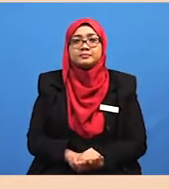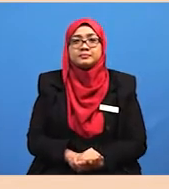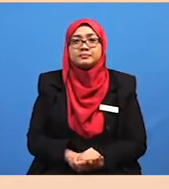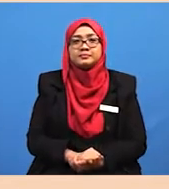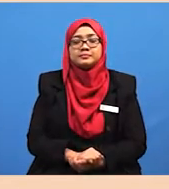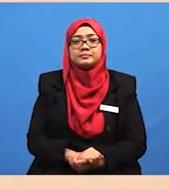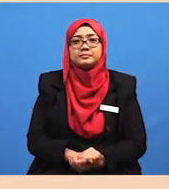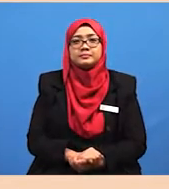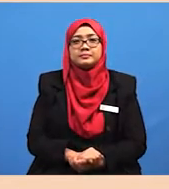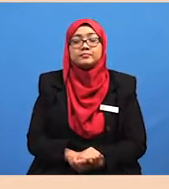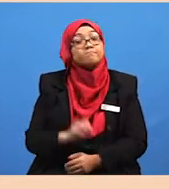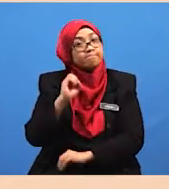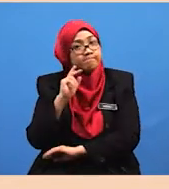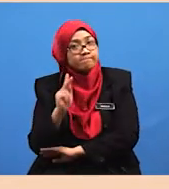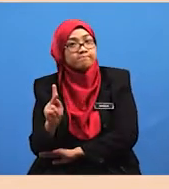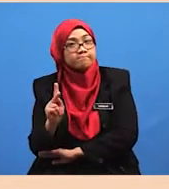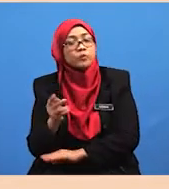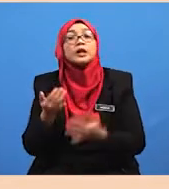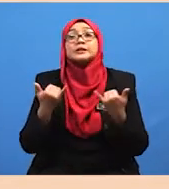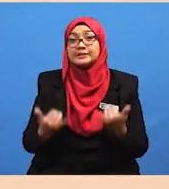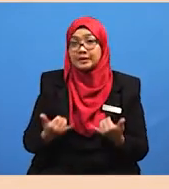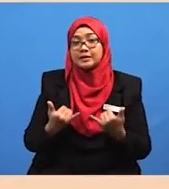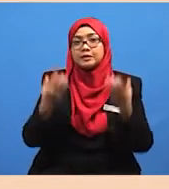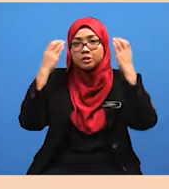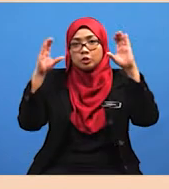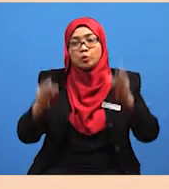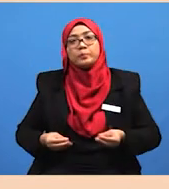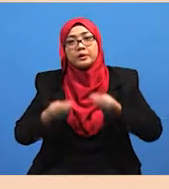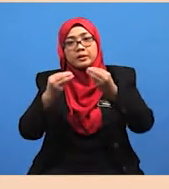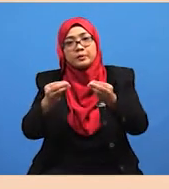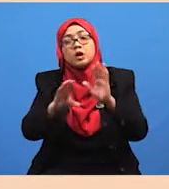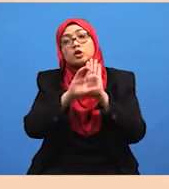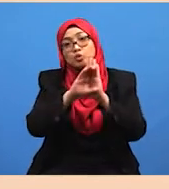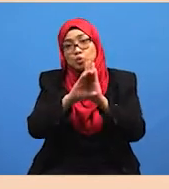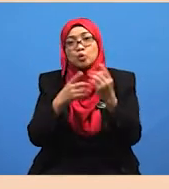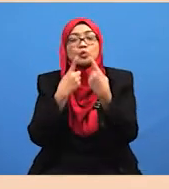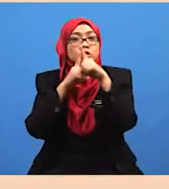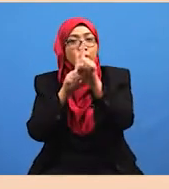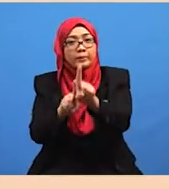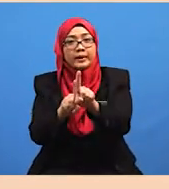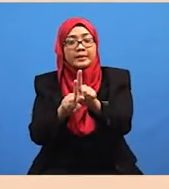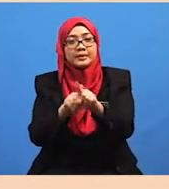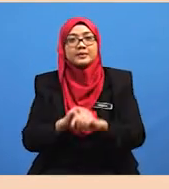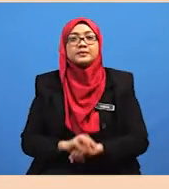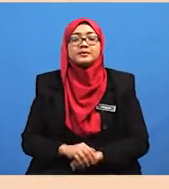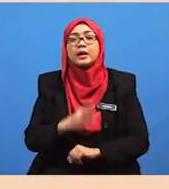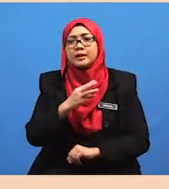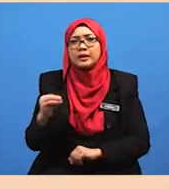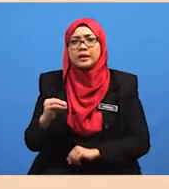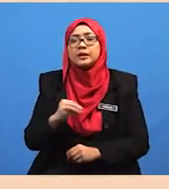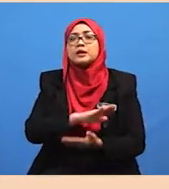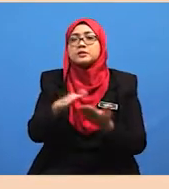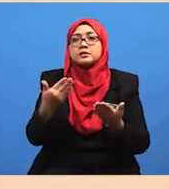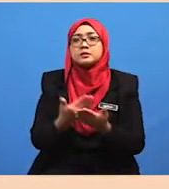baik sekarang Ceko Berikan contoh jawaban dan